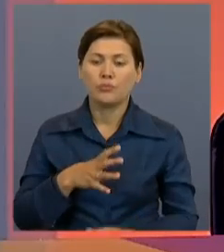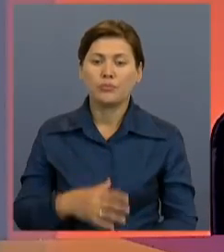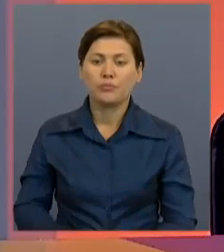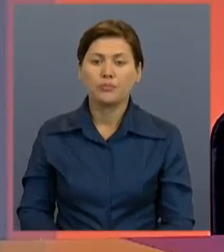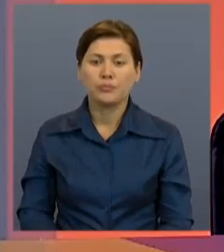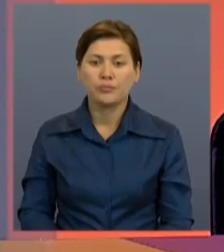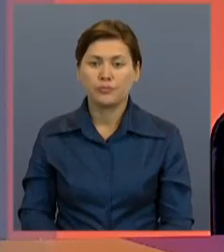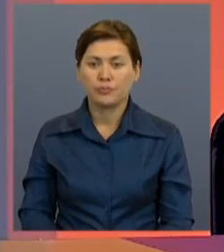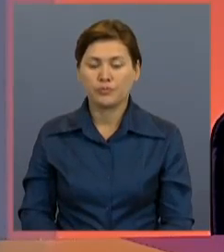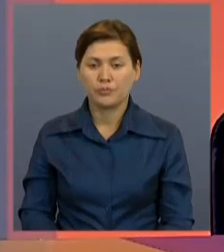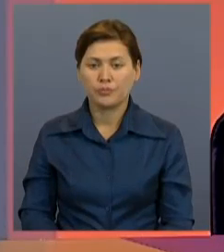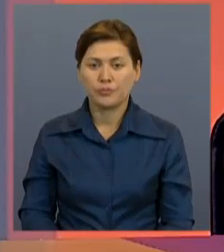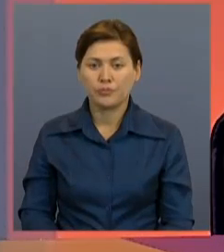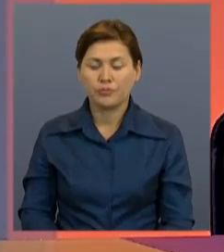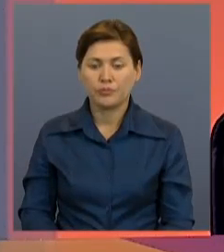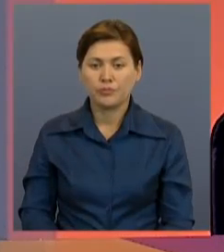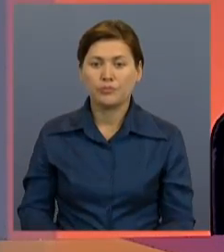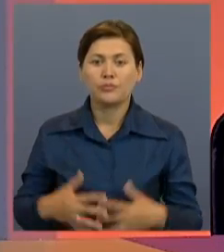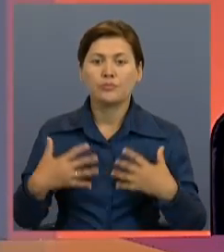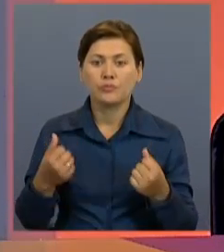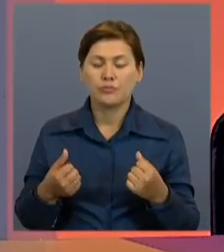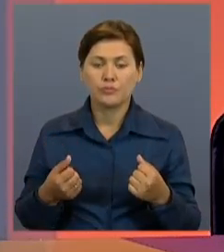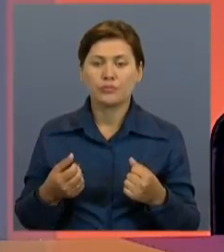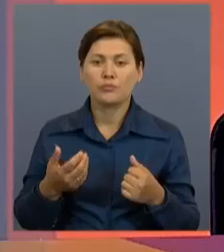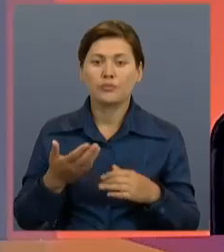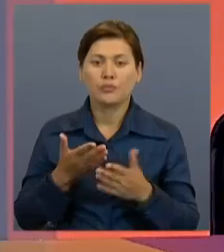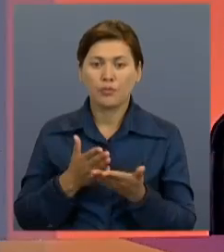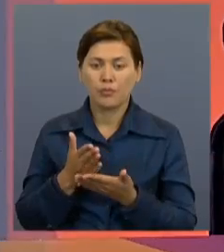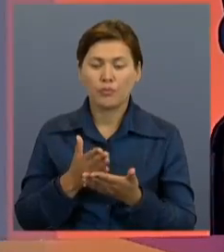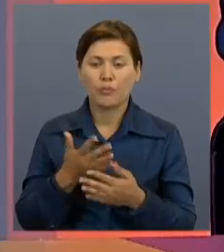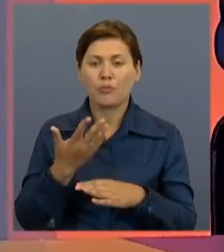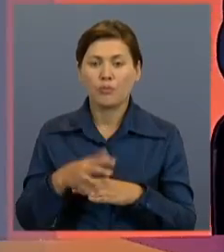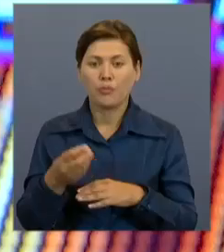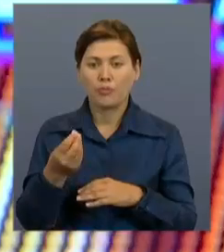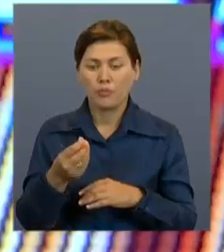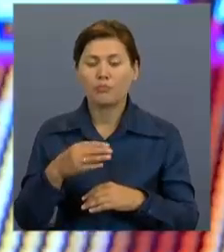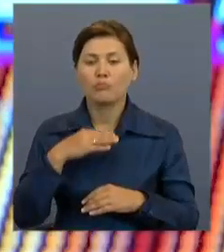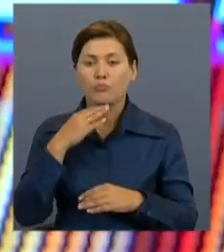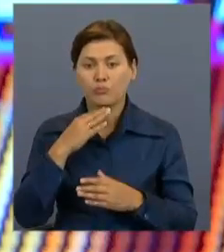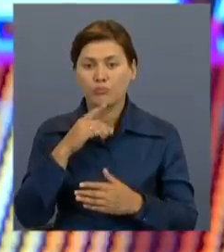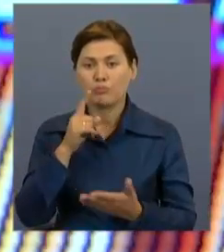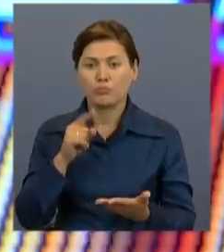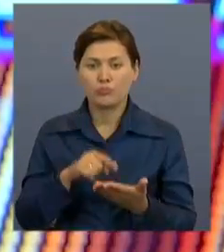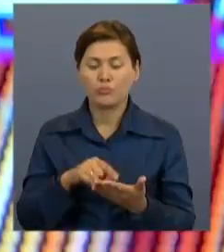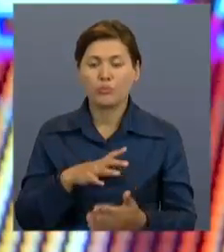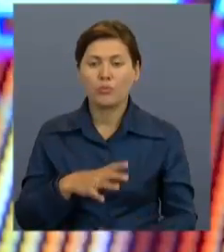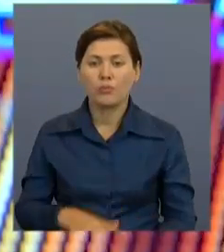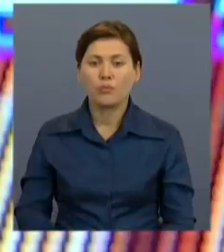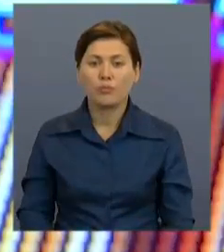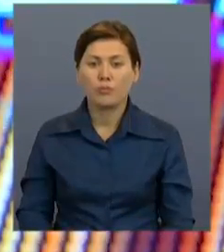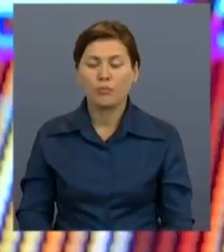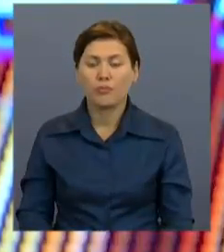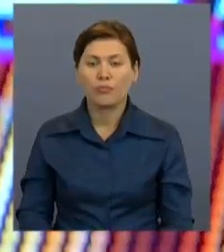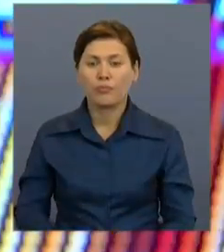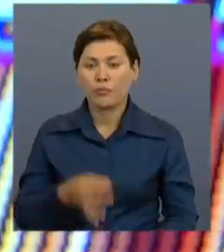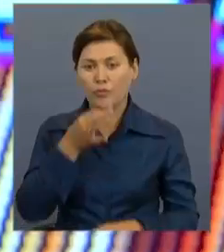сенеміз. Денсаулық сақтау саласына бөлінетін қаржы жеткілікті ма? Жаңа басындағы бір жауаптарымда да тоқтап кеткен